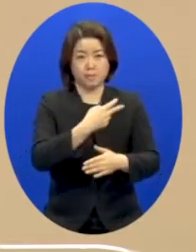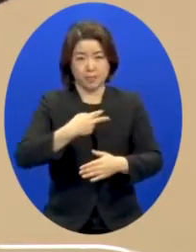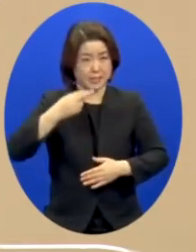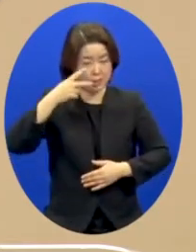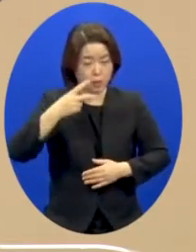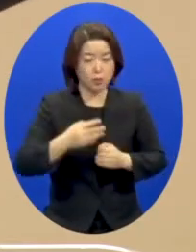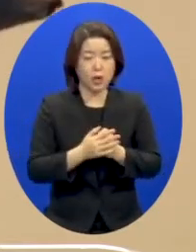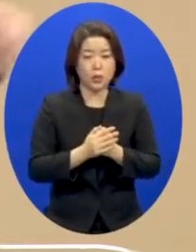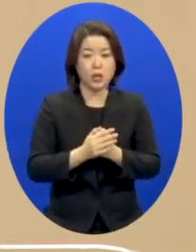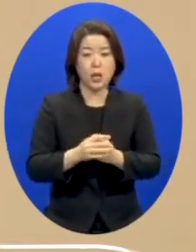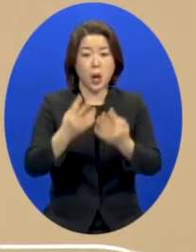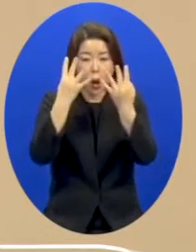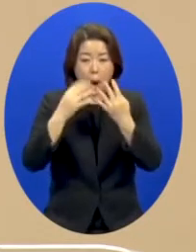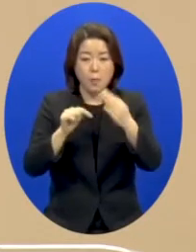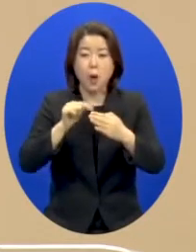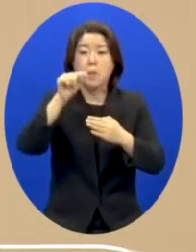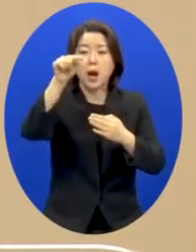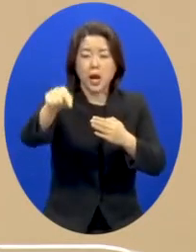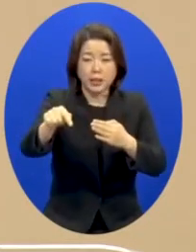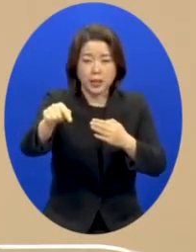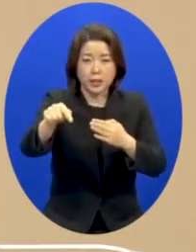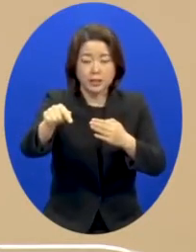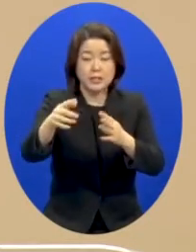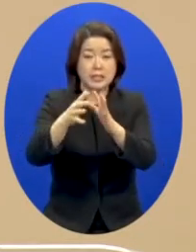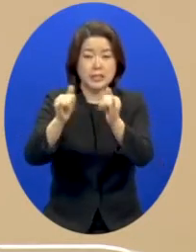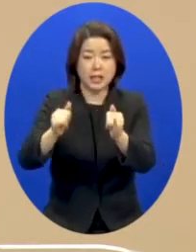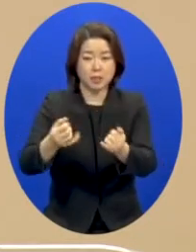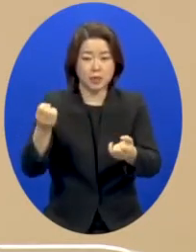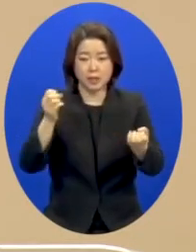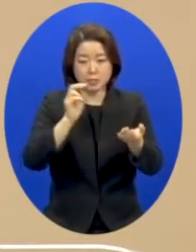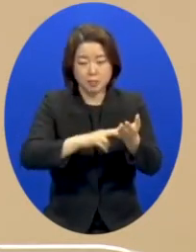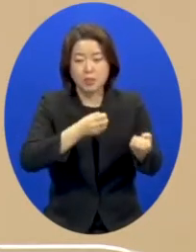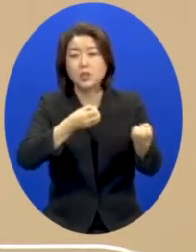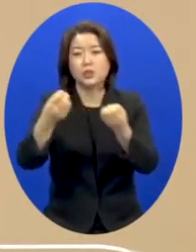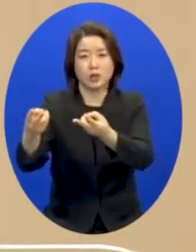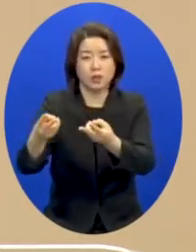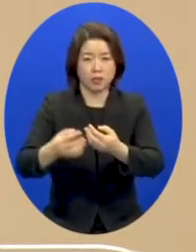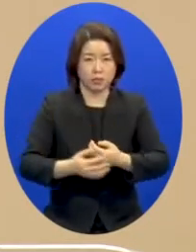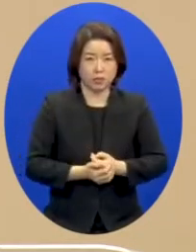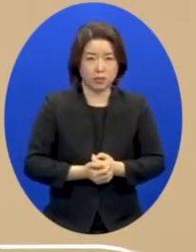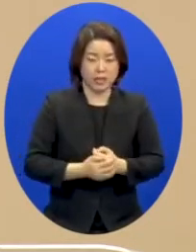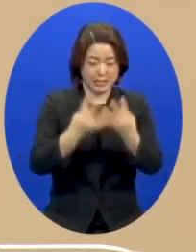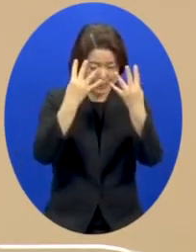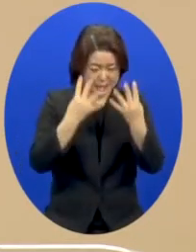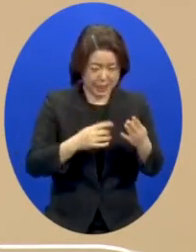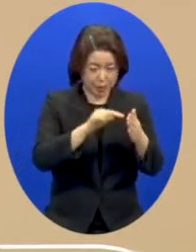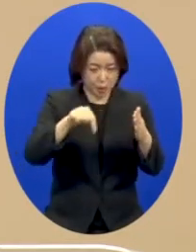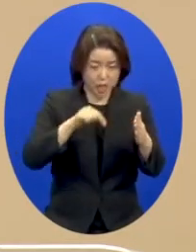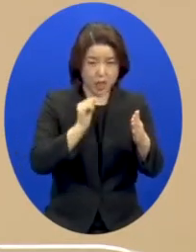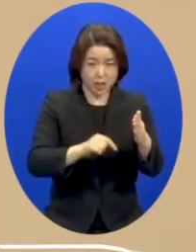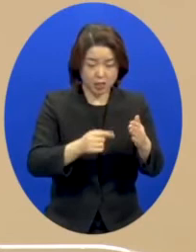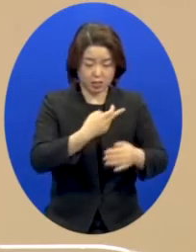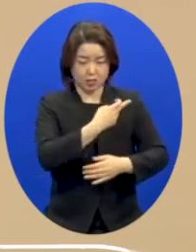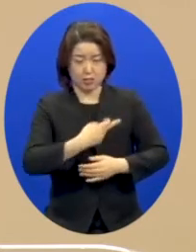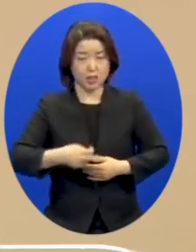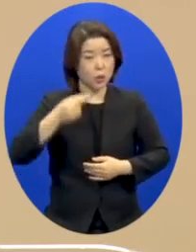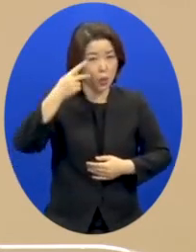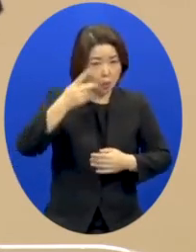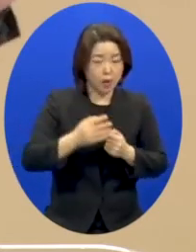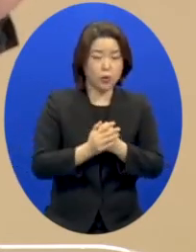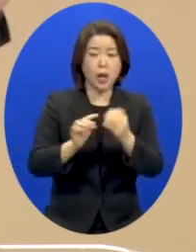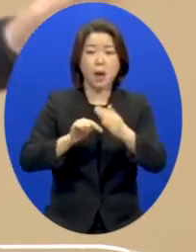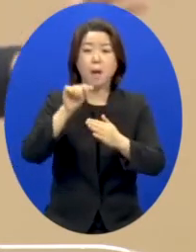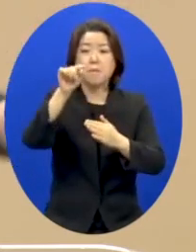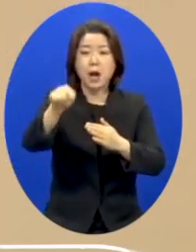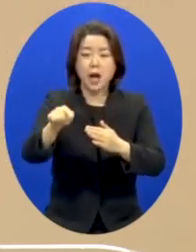감옥 바깥에 있는 골로새 교인들에게 쓴 편지입니다. 그 감옥에 있었던 사도 바울이 감옥